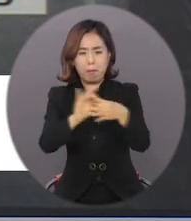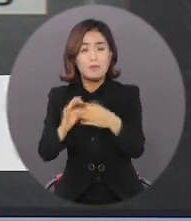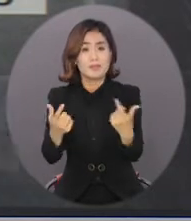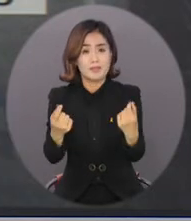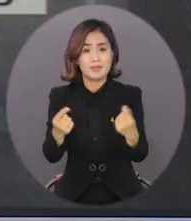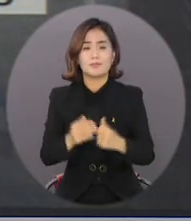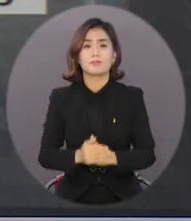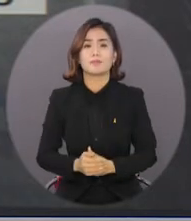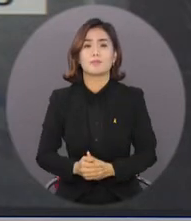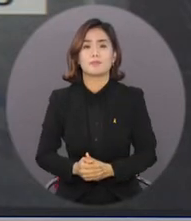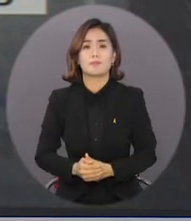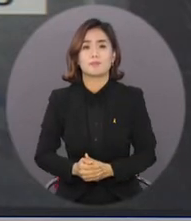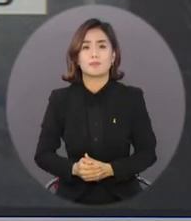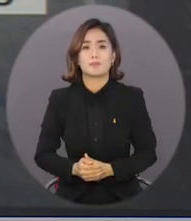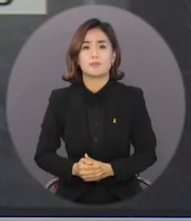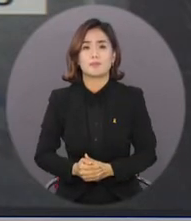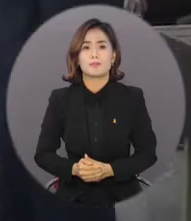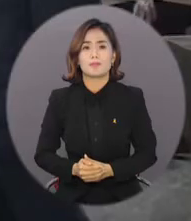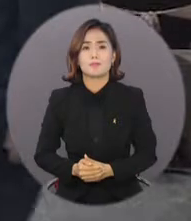보입니다. 보도에 윤근수 기자입니다.